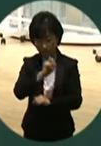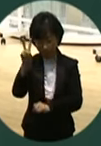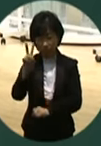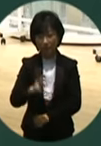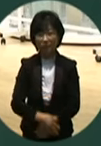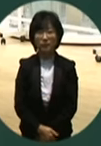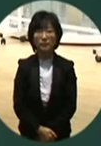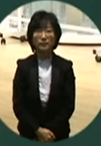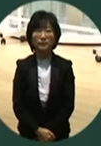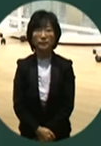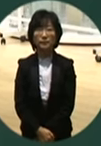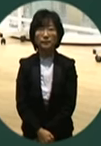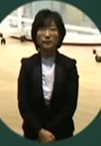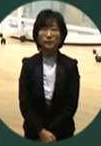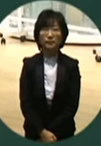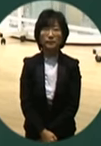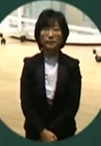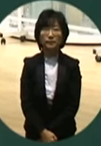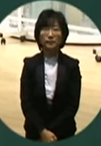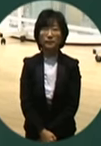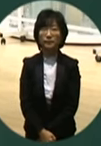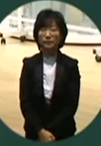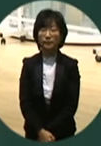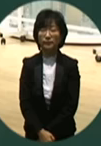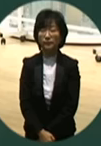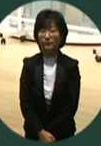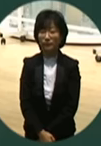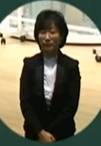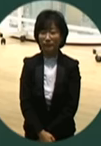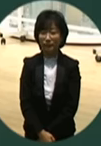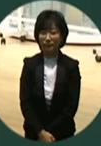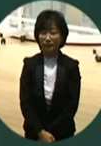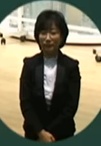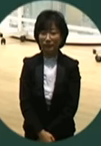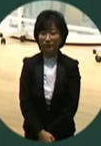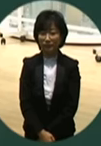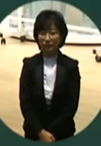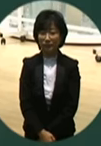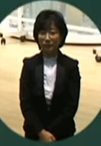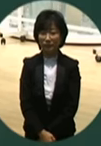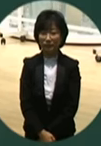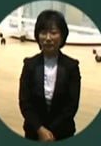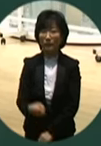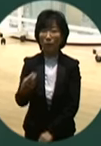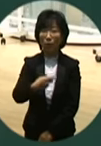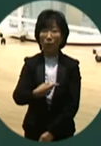is indeed tremendous. 예, 그리고 여러분 아시다시피 이